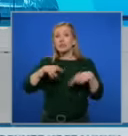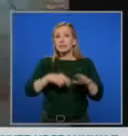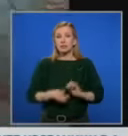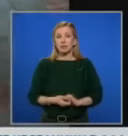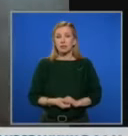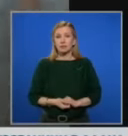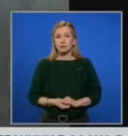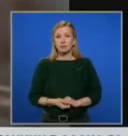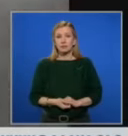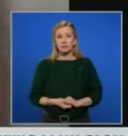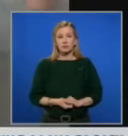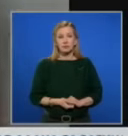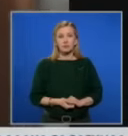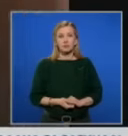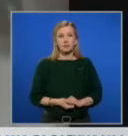издирват.